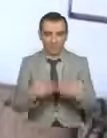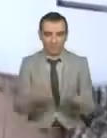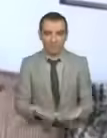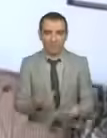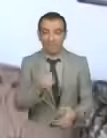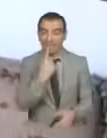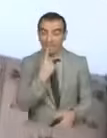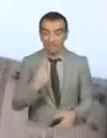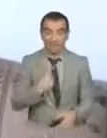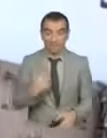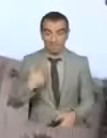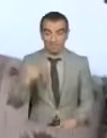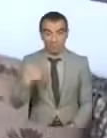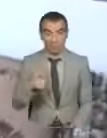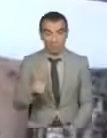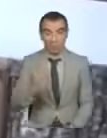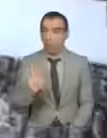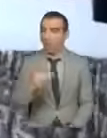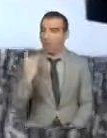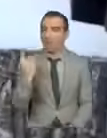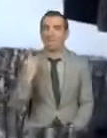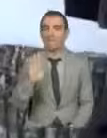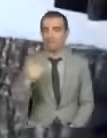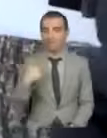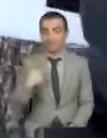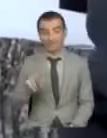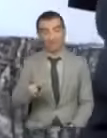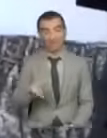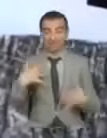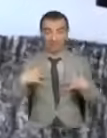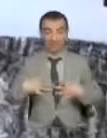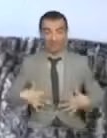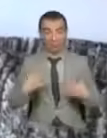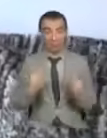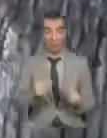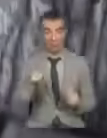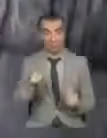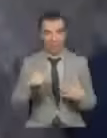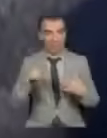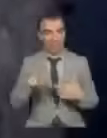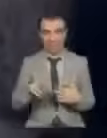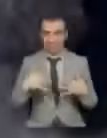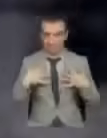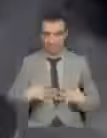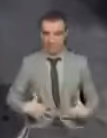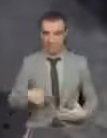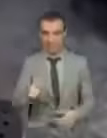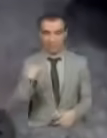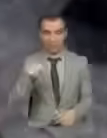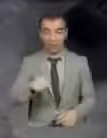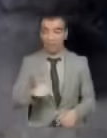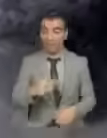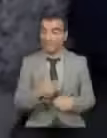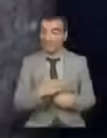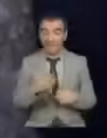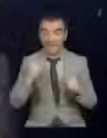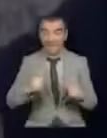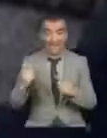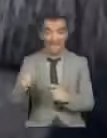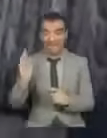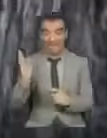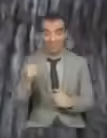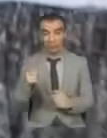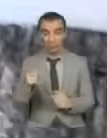Dediler ki bizim köyümüzde böyle gezemezsin, bizim gibi giyineceksin. Onlar gibi giyindim ve şimdi nereye gidiyoruz Hülya